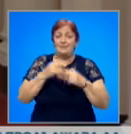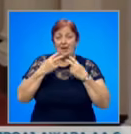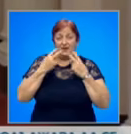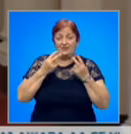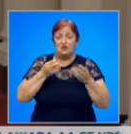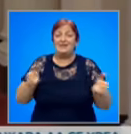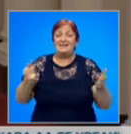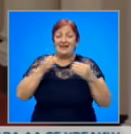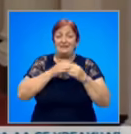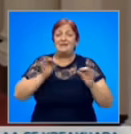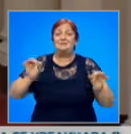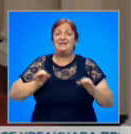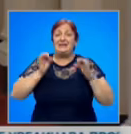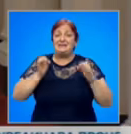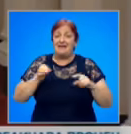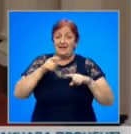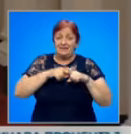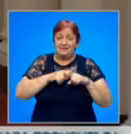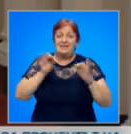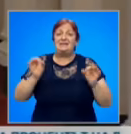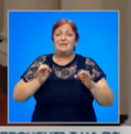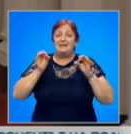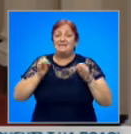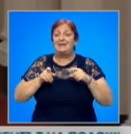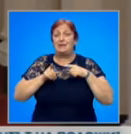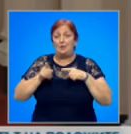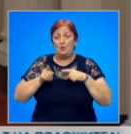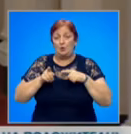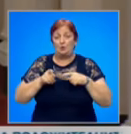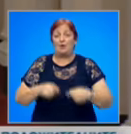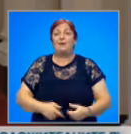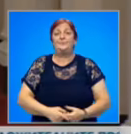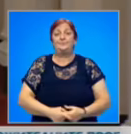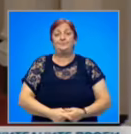предвиждащи закриване на специализирания съд и специализираната прокуратура. Вижте.